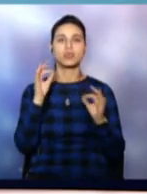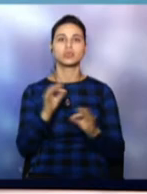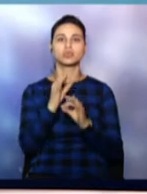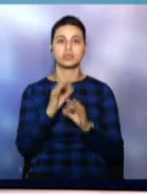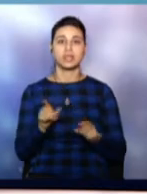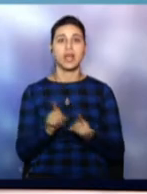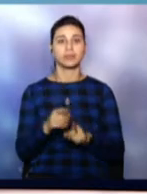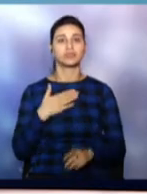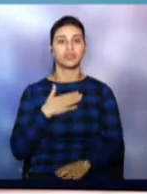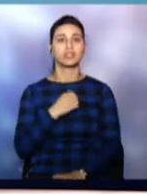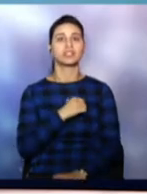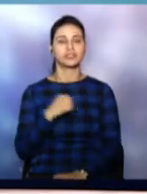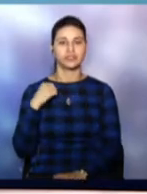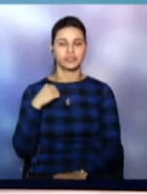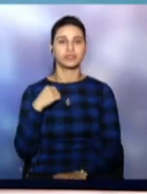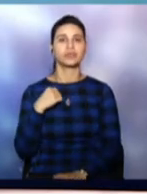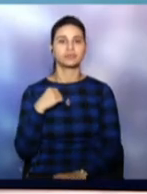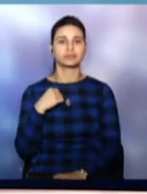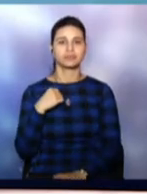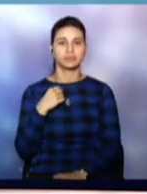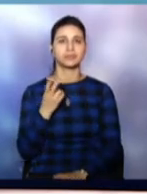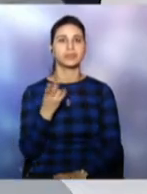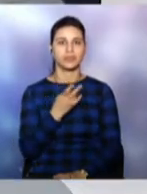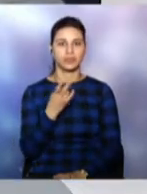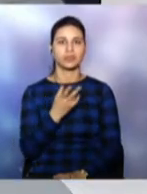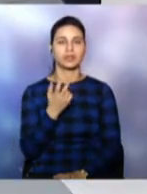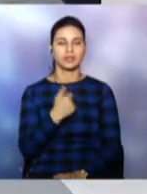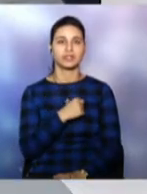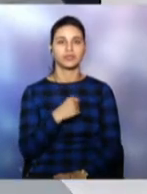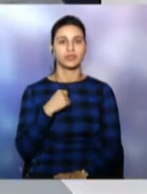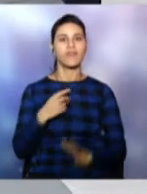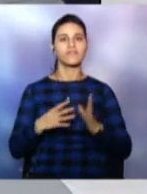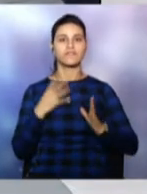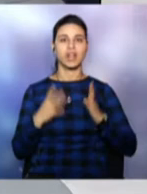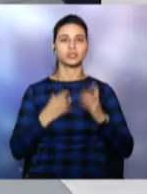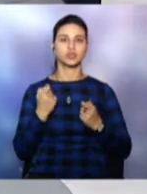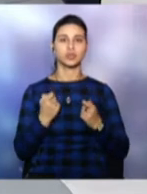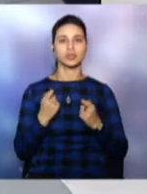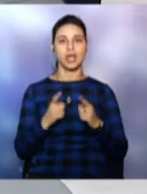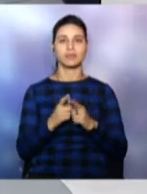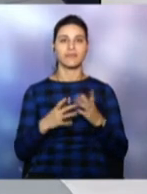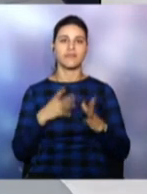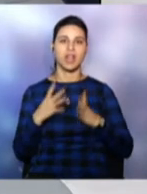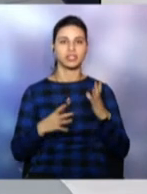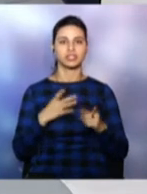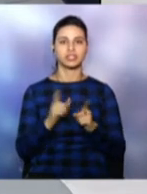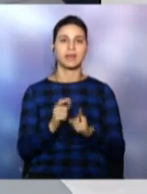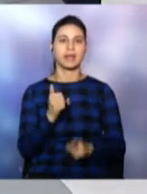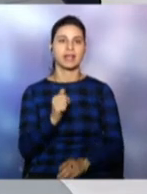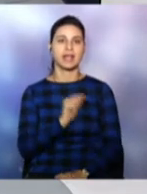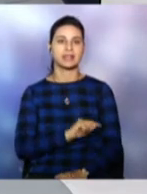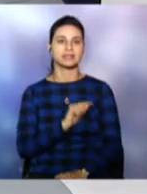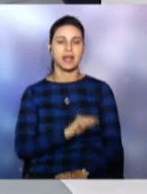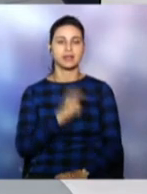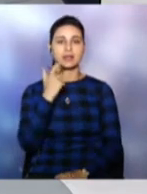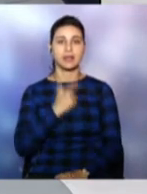როგორც გარკვეული ენერგეტიკით. აუცილებლად მცირე ვარჯიშები რაღაც ეს ხალისიან ფონზე,